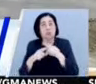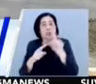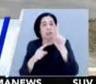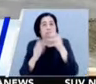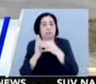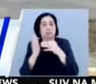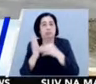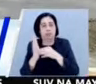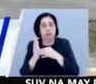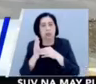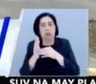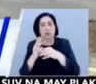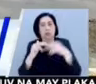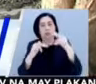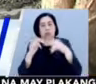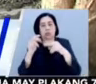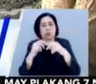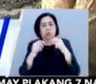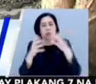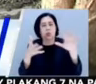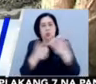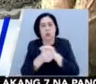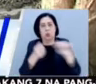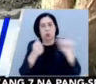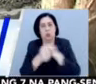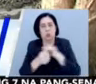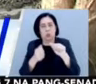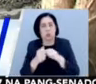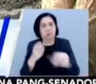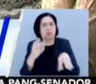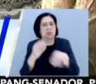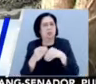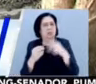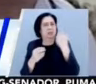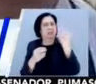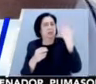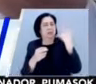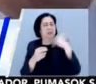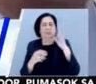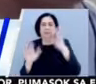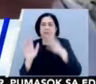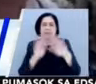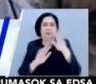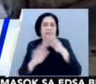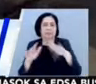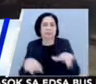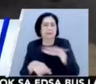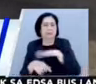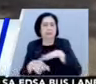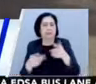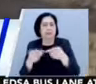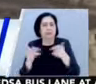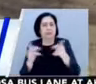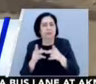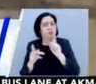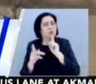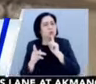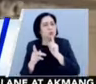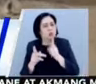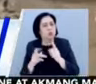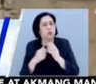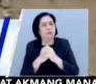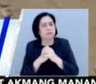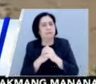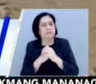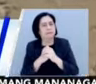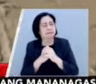imprastrakturang winasak na bagong chr Dagdag sa mga naunang pagsubok sa lugar talagang malaki pong pangyayari